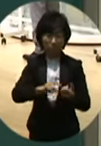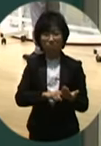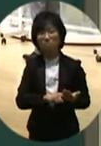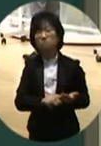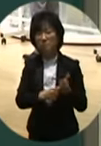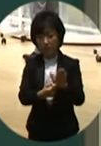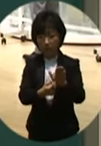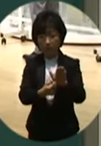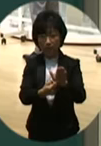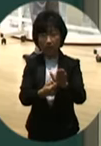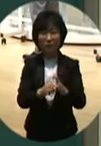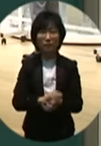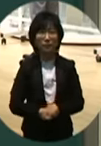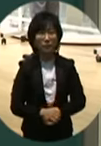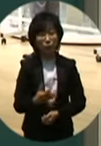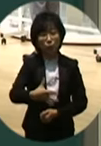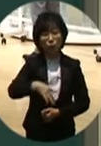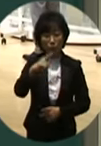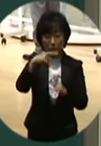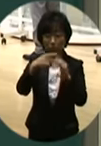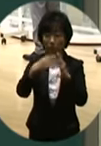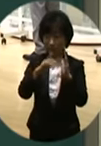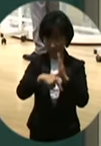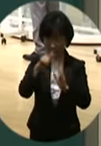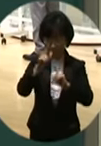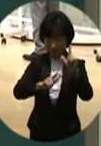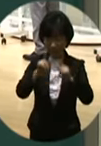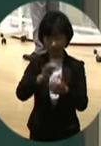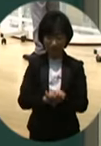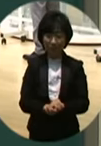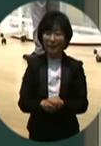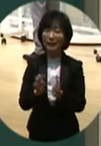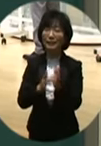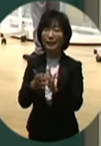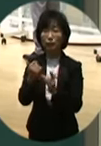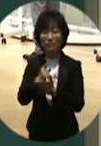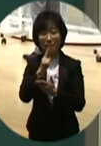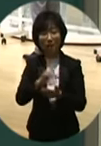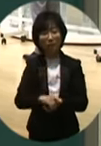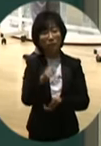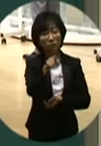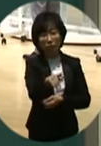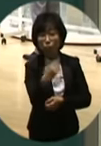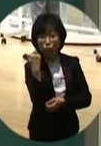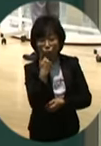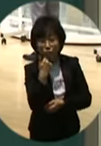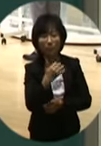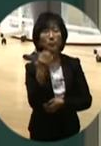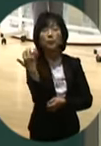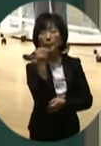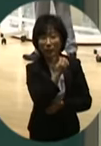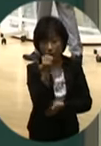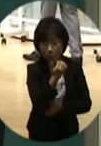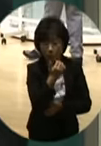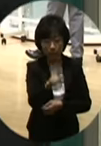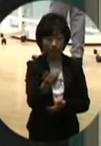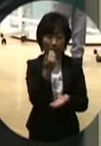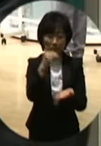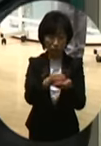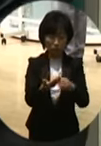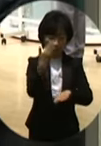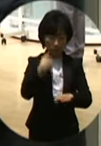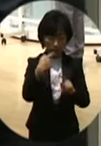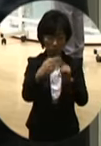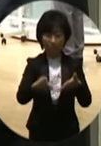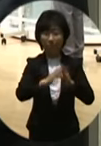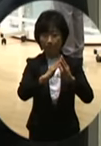초대교회 이후요. And that is after the early church. 너는 베드로라 이 반석 위에 내 교회를 세울 것이다. That's what Jesus blessed him. You're Peter, and on this rock I will